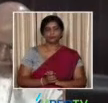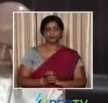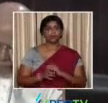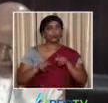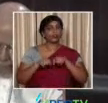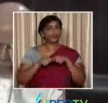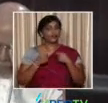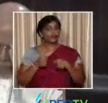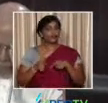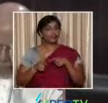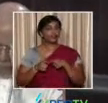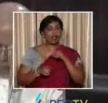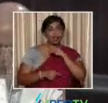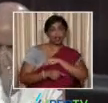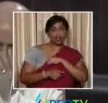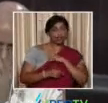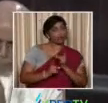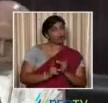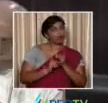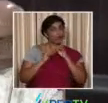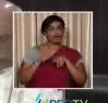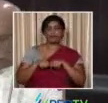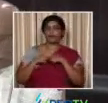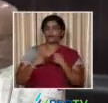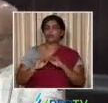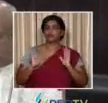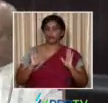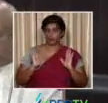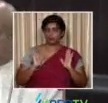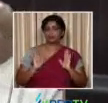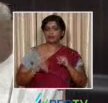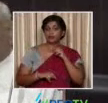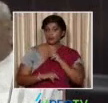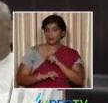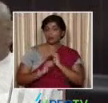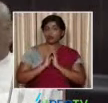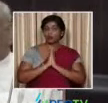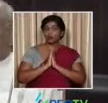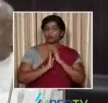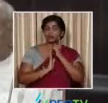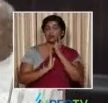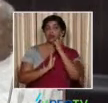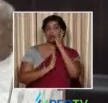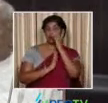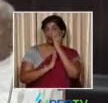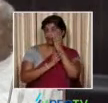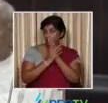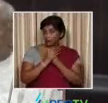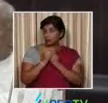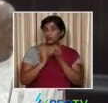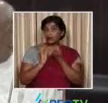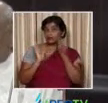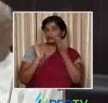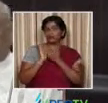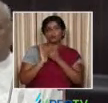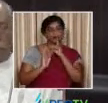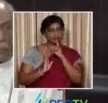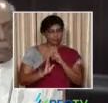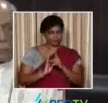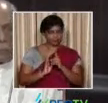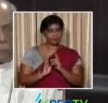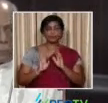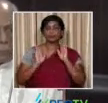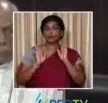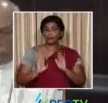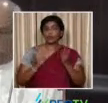වියදම් කළ යුත්තේ ආදායමට සරිලන වියදිඩියටයි. ඒක තමයි බෞද්ධ ආර්ථික දර්ශනයෙන් අපට පෙන්වා දෙන්නේ.